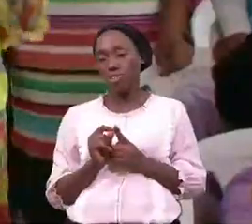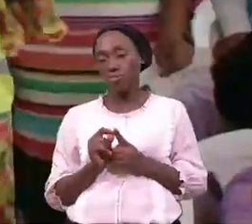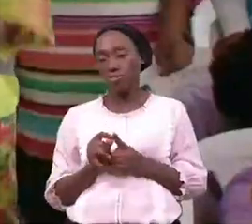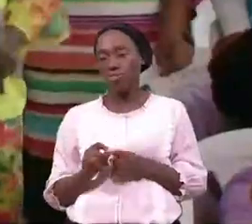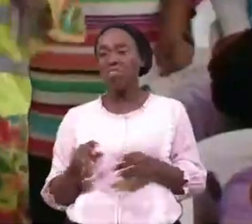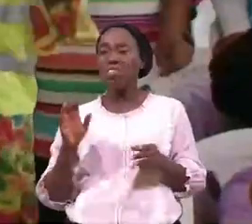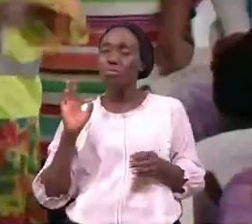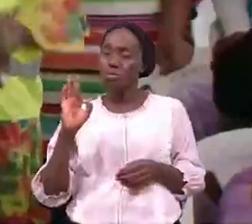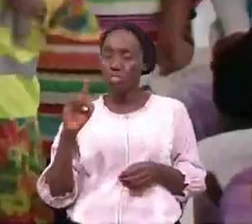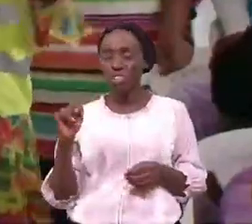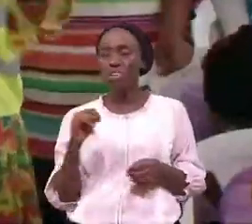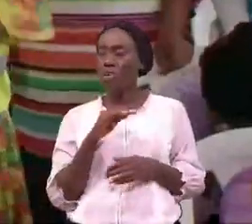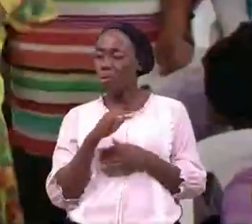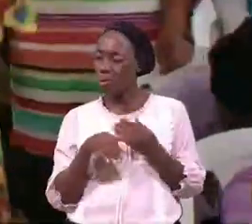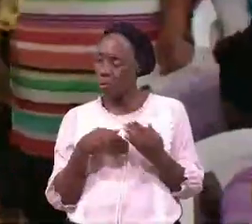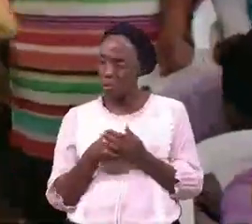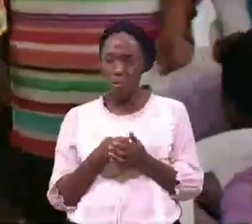Prêche la parole,